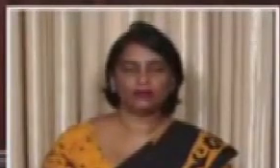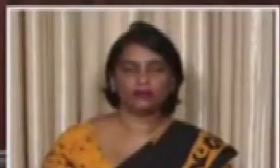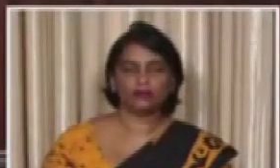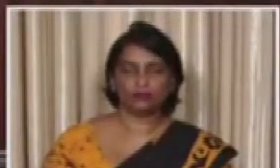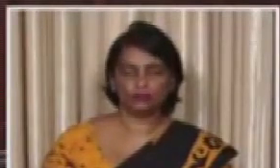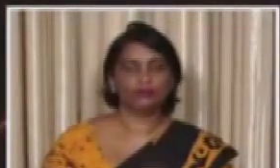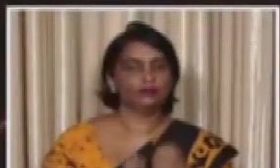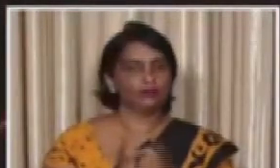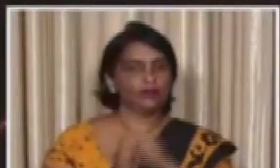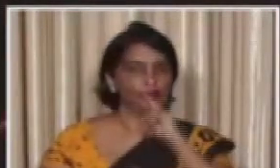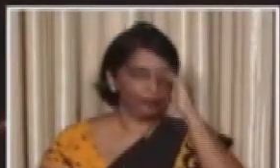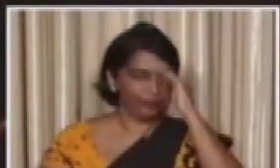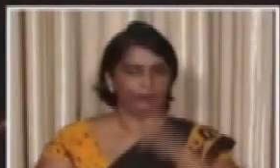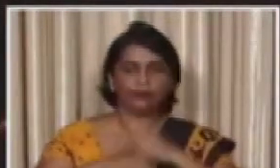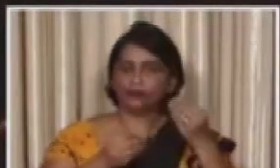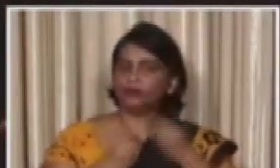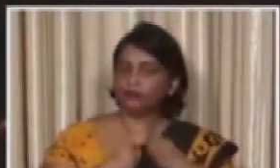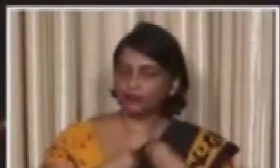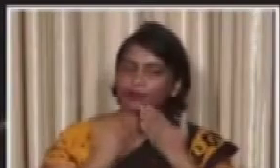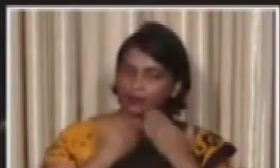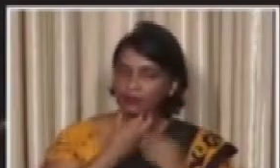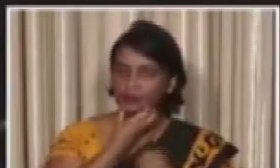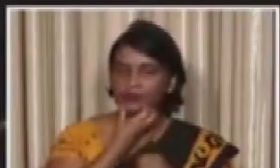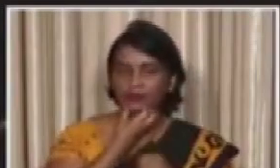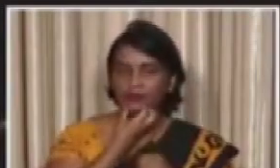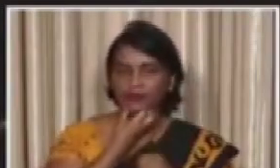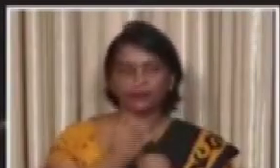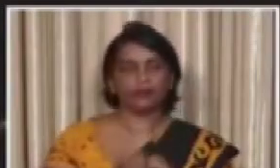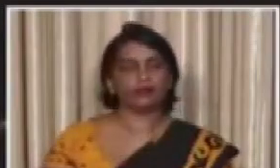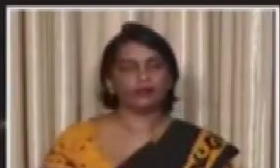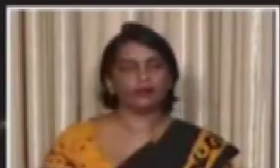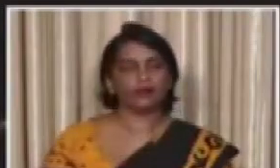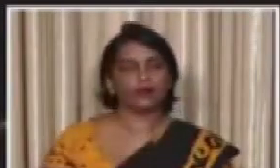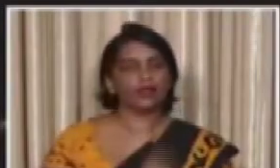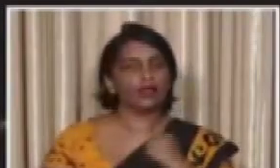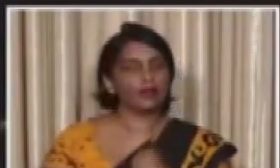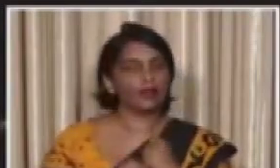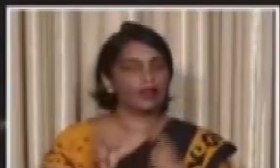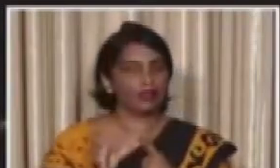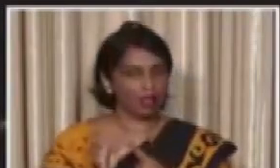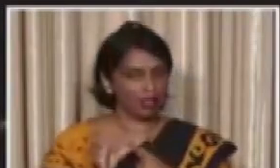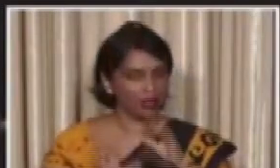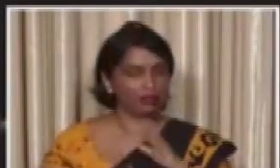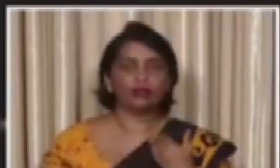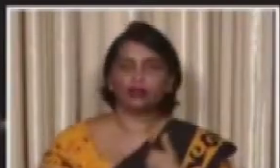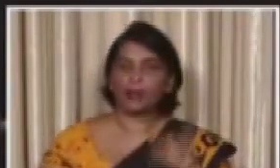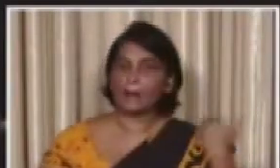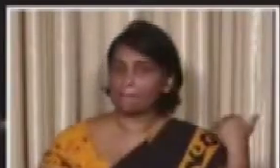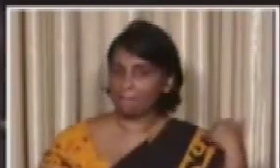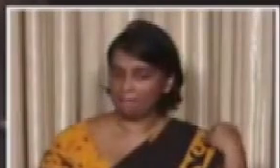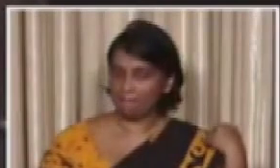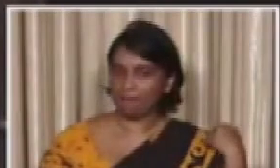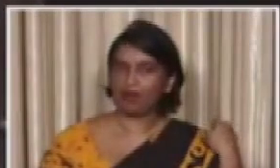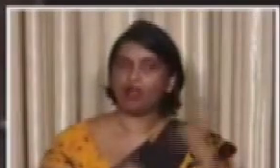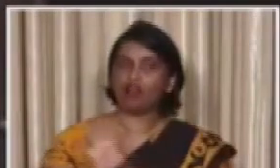ගරු කතානායකතුමනි, වේලාව ලබා දුන්නට බොහොම ස්තුතියි. ගාමිණී අතුකෝරළ වන මාගේ සහෝදරයා